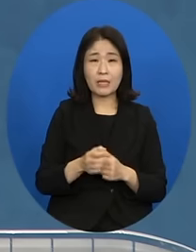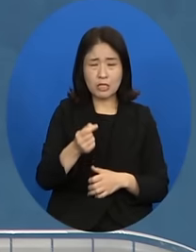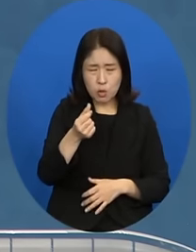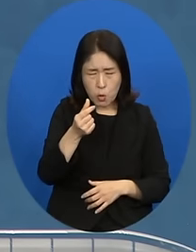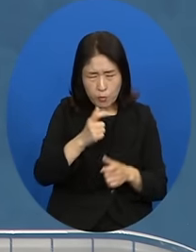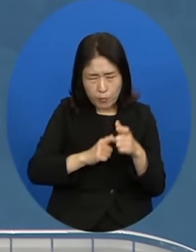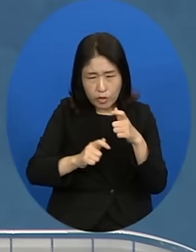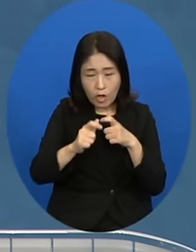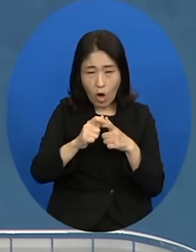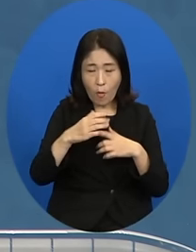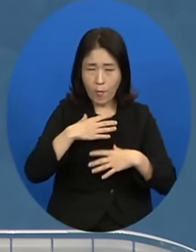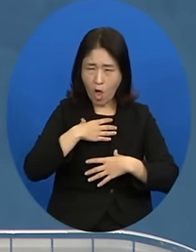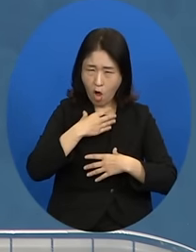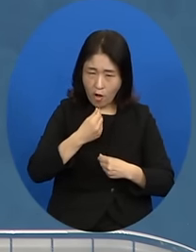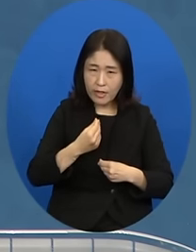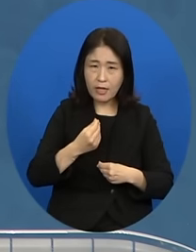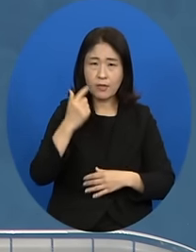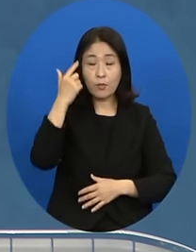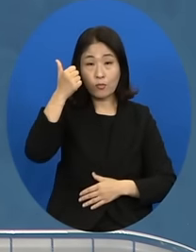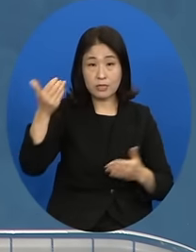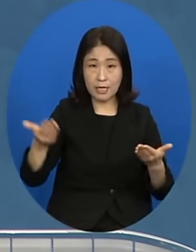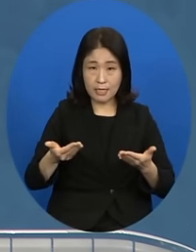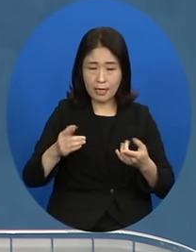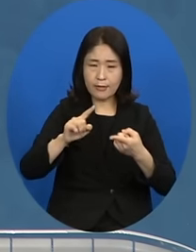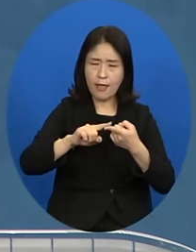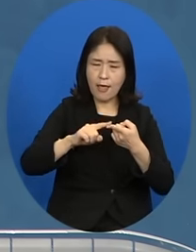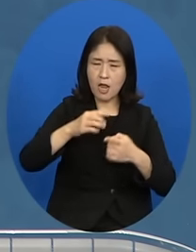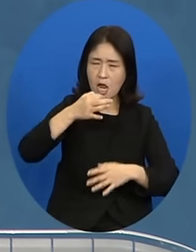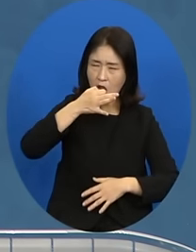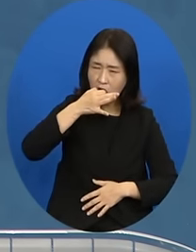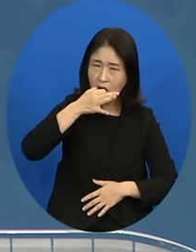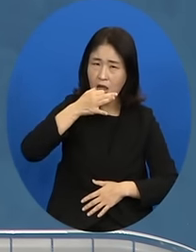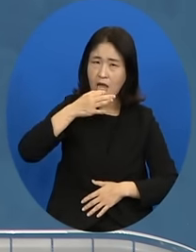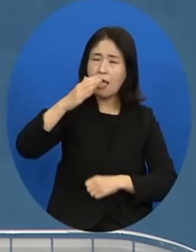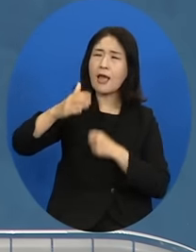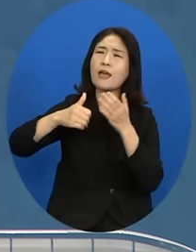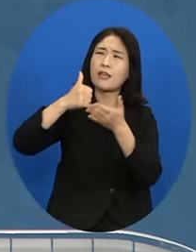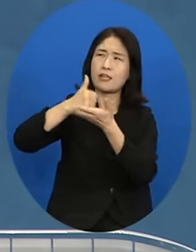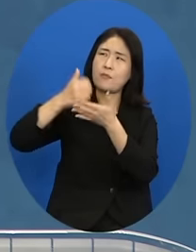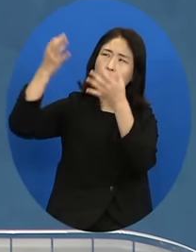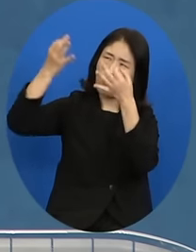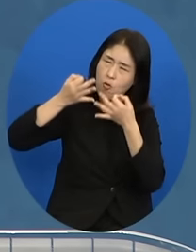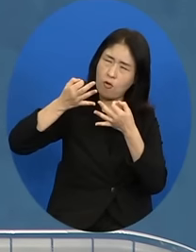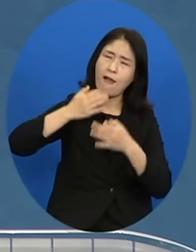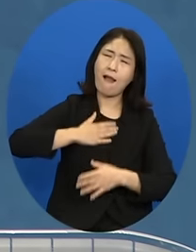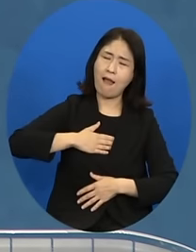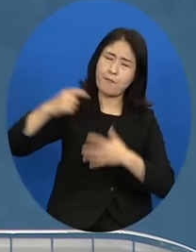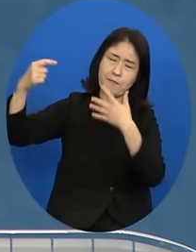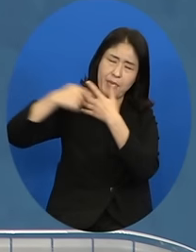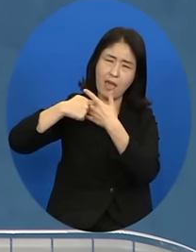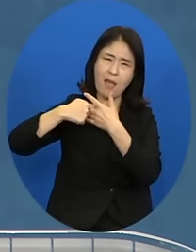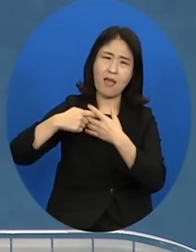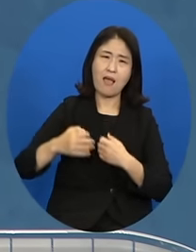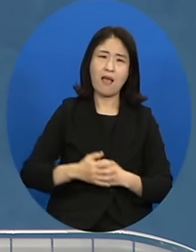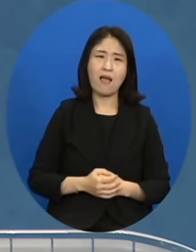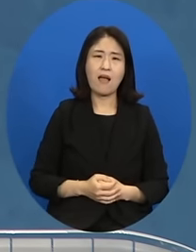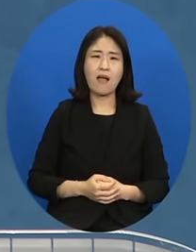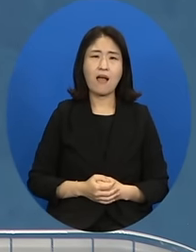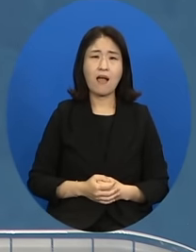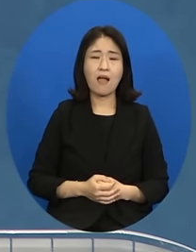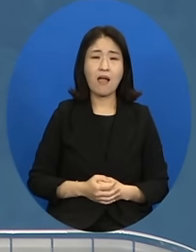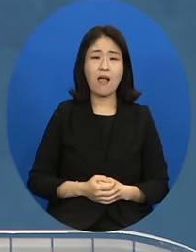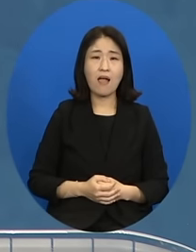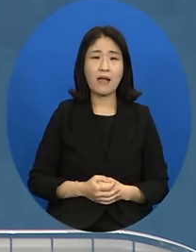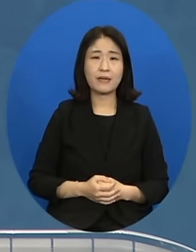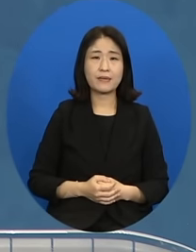더 안정적인 목회를 하고 싶은 욕망을 하나님이 보셨어요. 그래서 하나님이